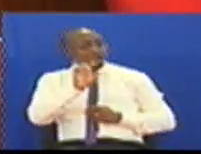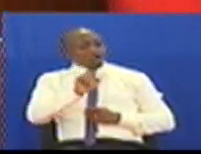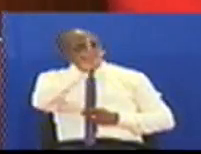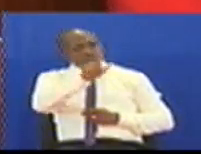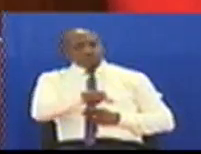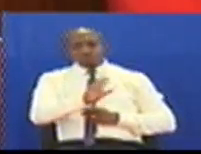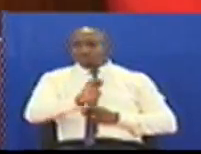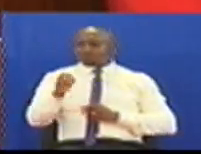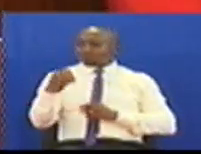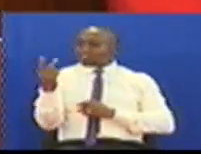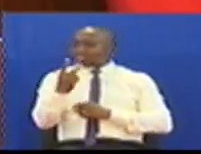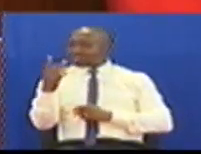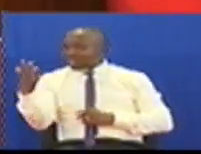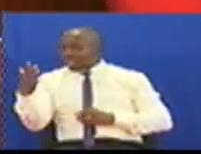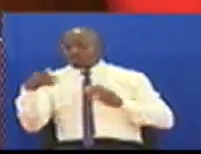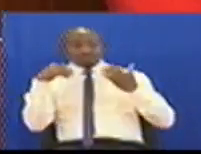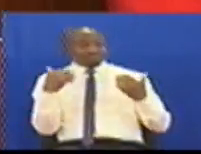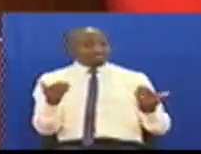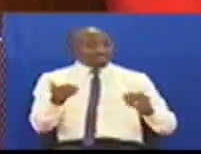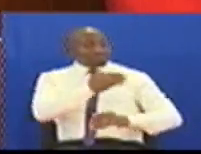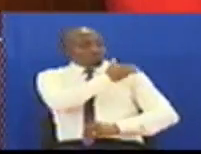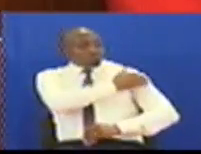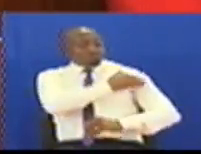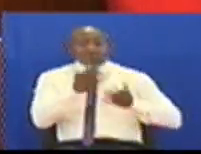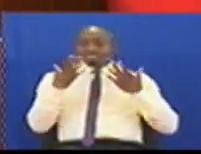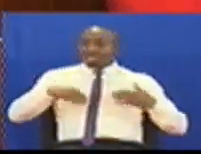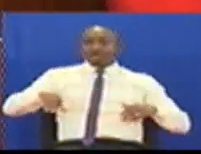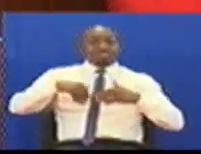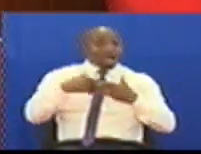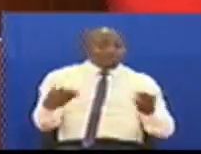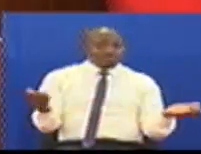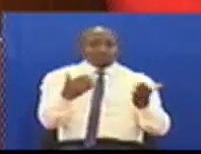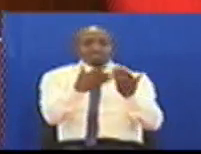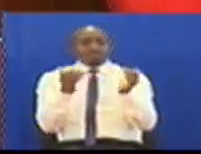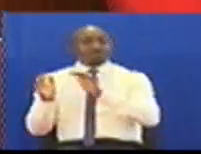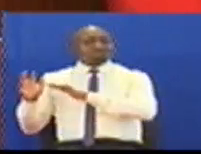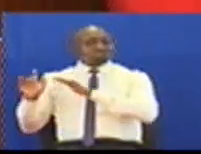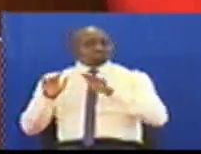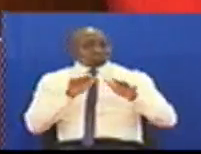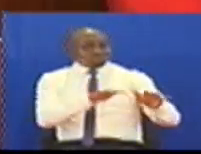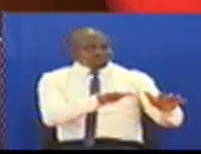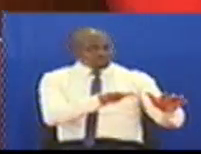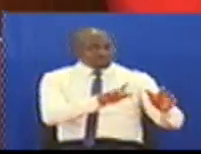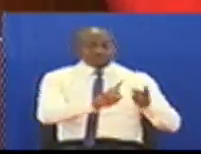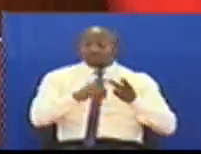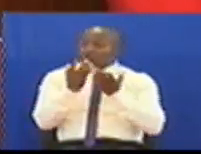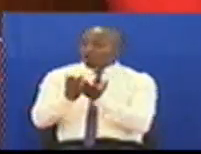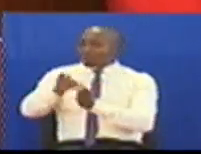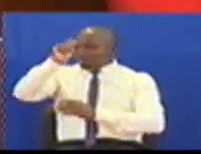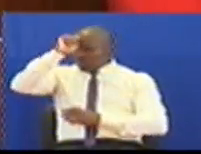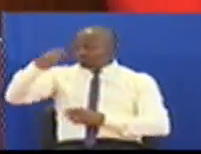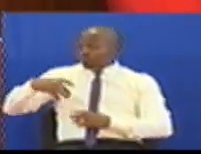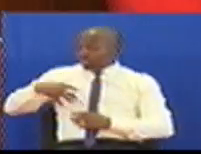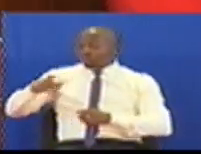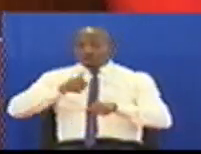takribani 1025. Lakini sasa hivi wanakosa huduma za afya kutokana na athari kubwa ya mafuriko ambayo tumeipata. Ni kuombe Mheshimiwa Waziri, ukiwa unafunga